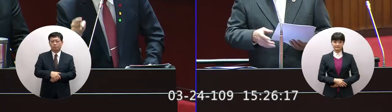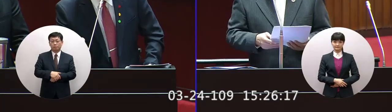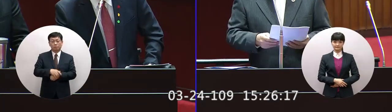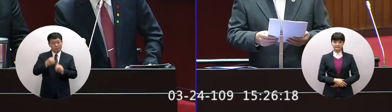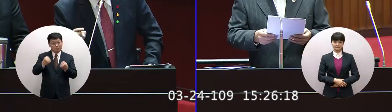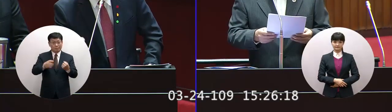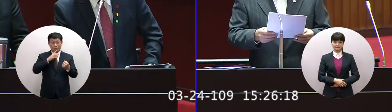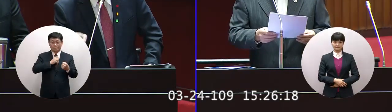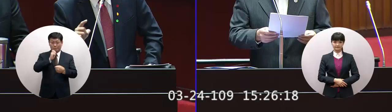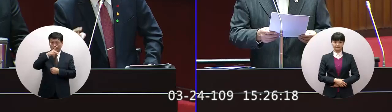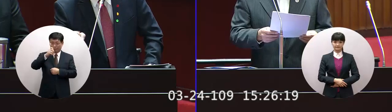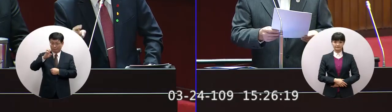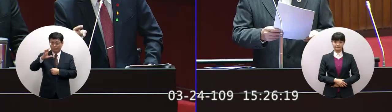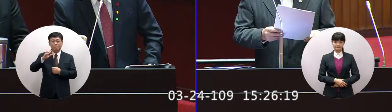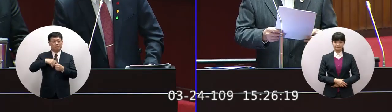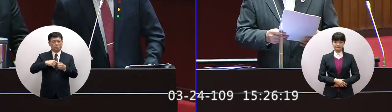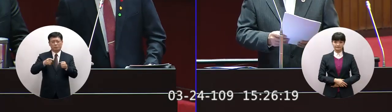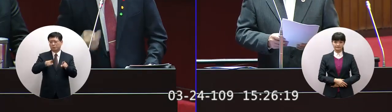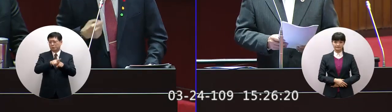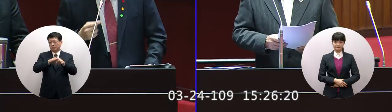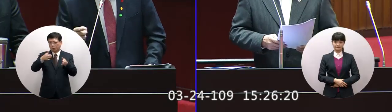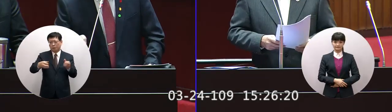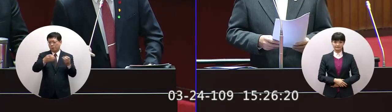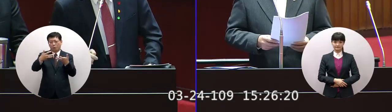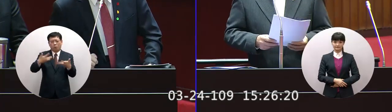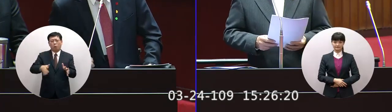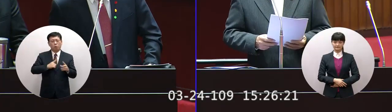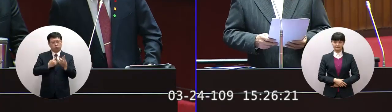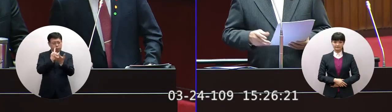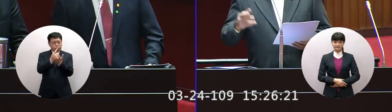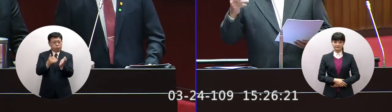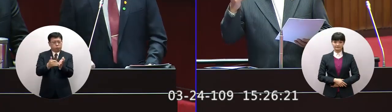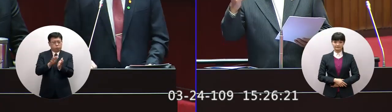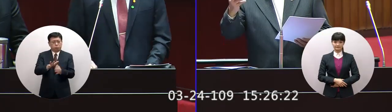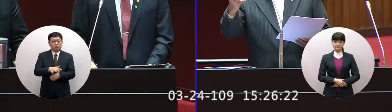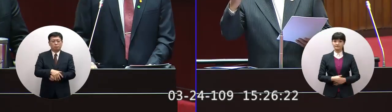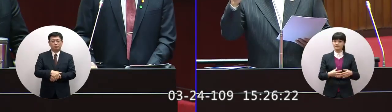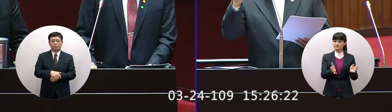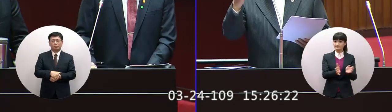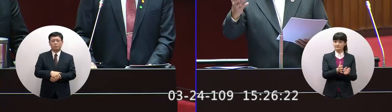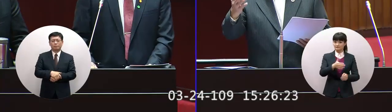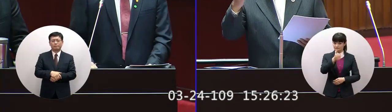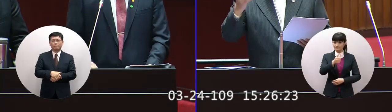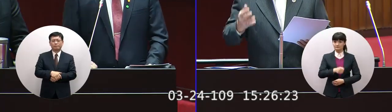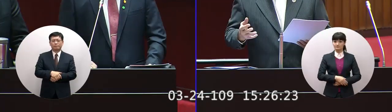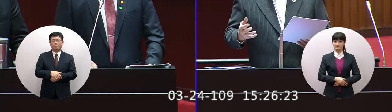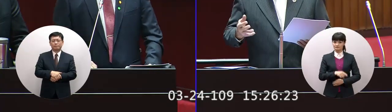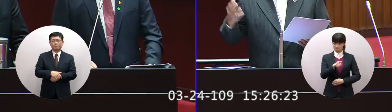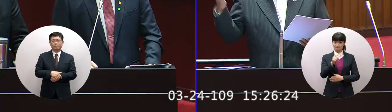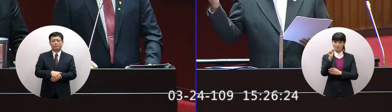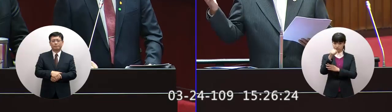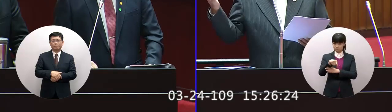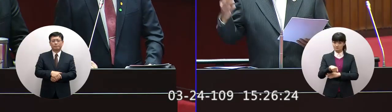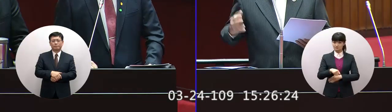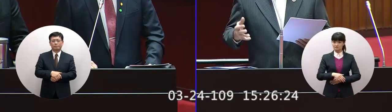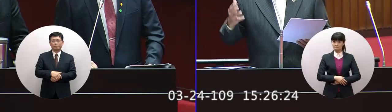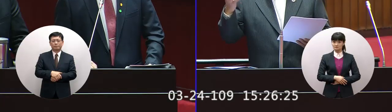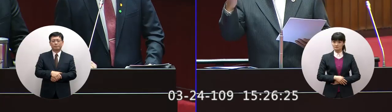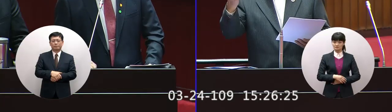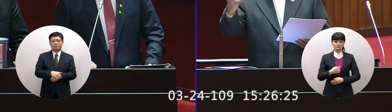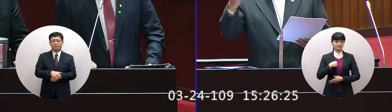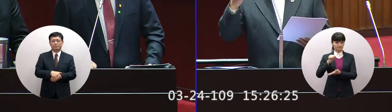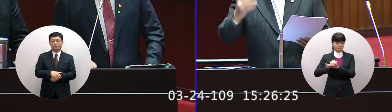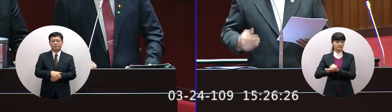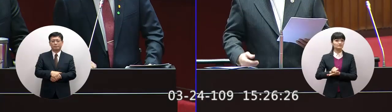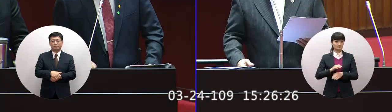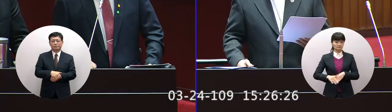我们在 APEC 的平台大家都讨论过了，我也都亲自参加。 部长可以做这个承诺，我们会有记录